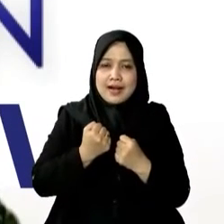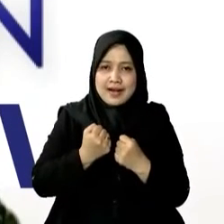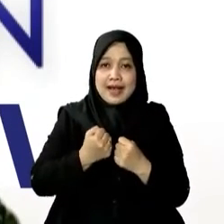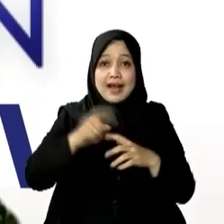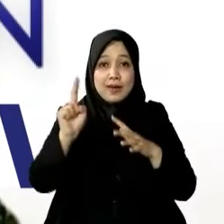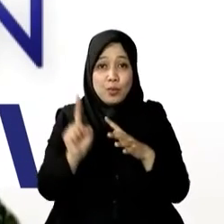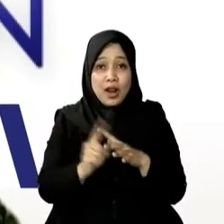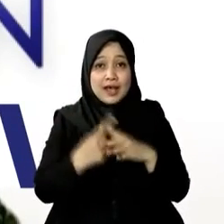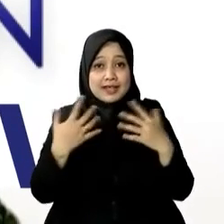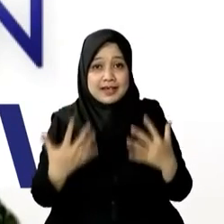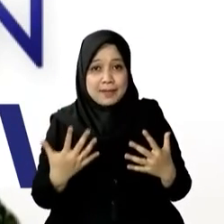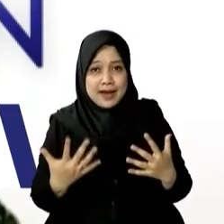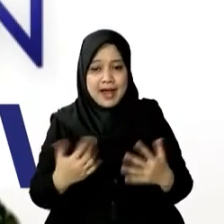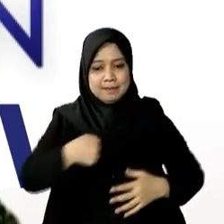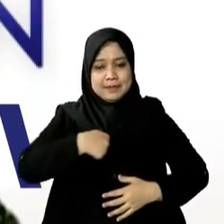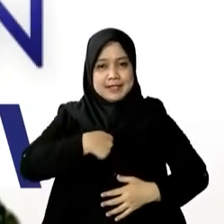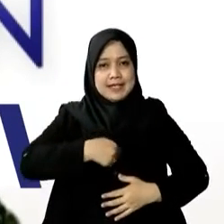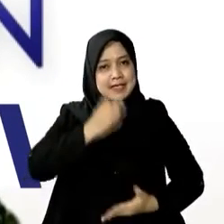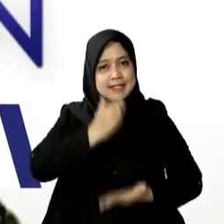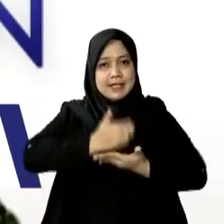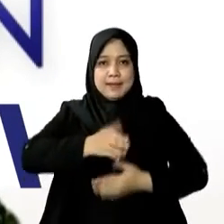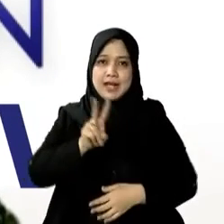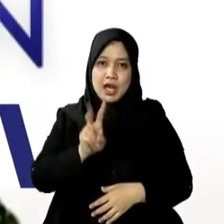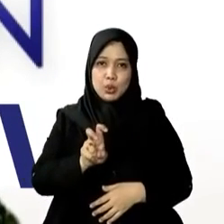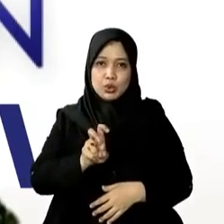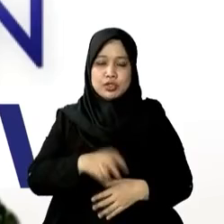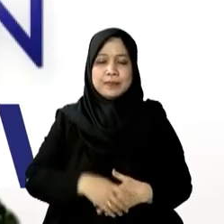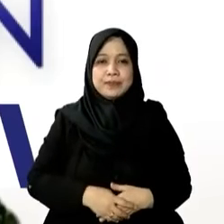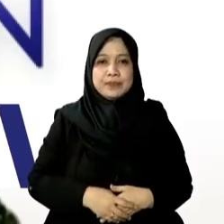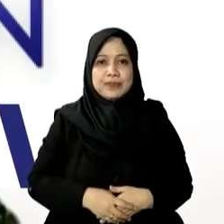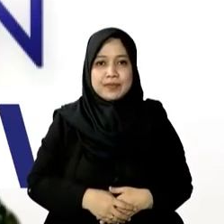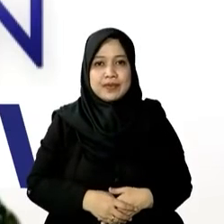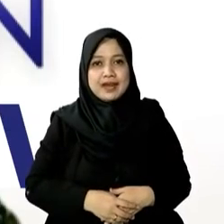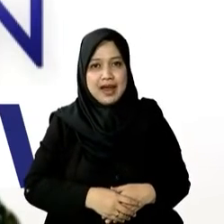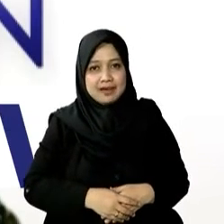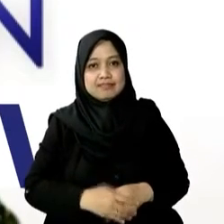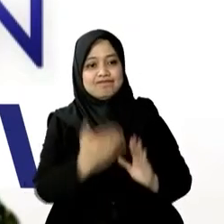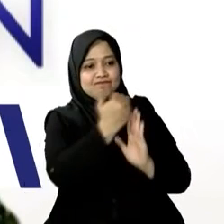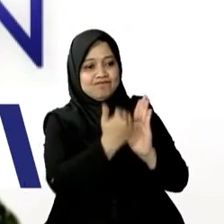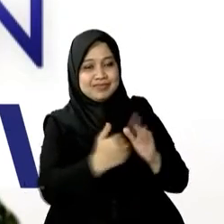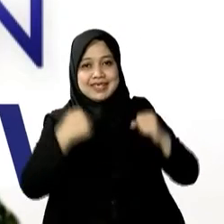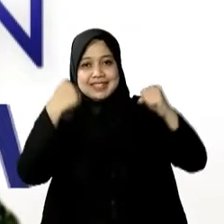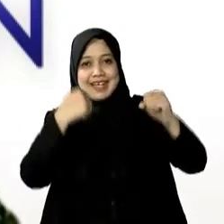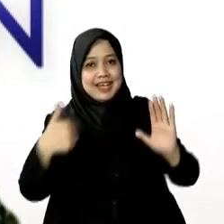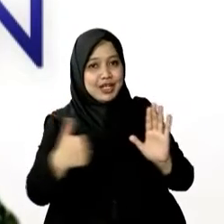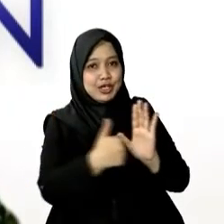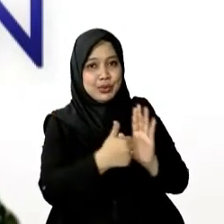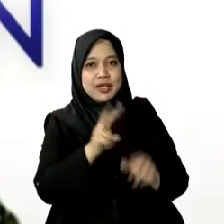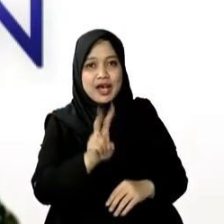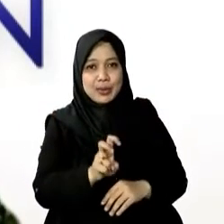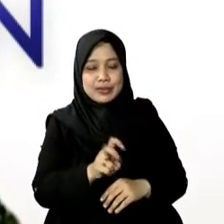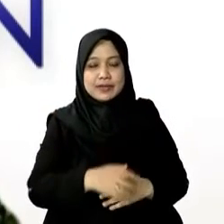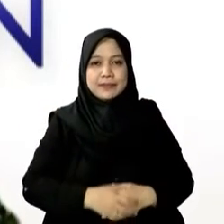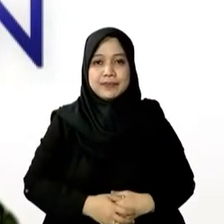mulai dengan mendisiplinkan diri kita sendiri mulai dari diri kita sendiri untuk menerapkan protokol kesehatan dan kemudian kita